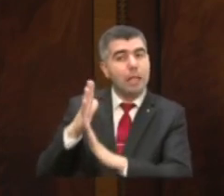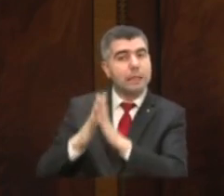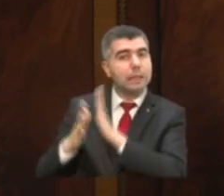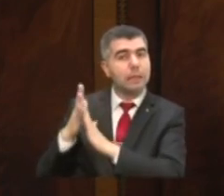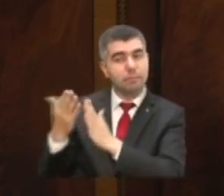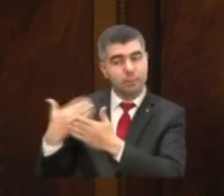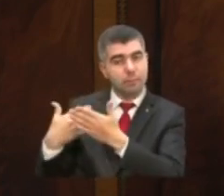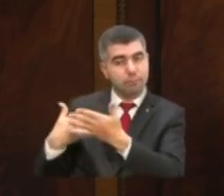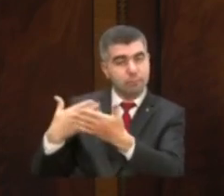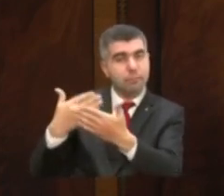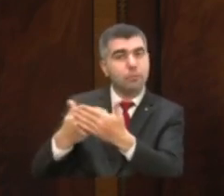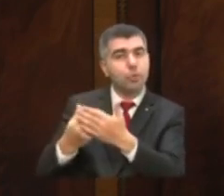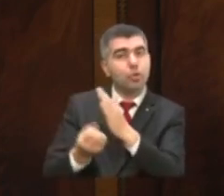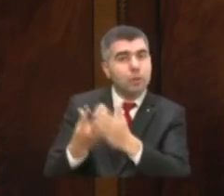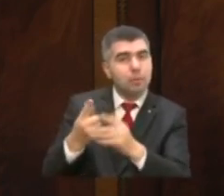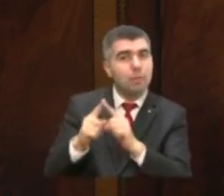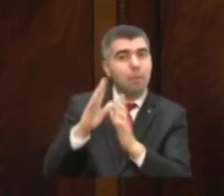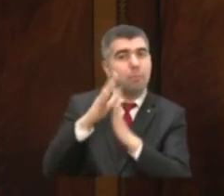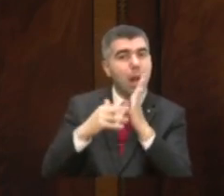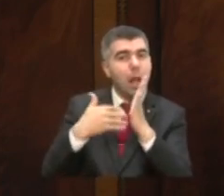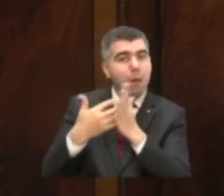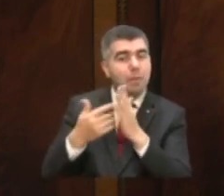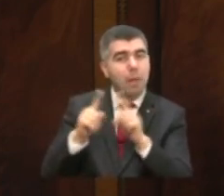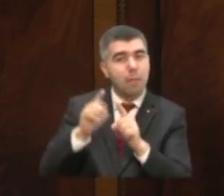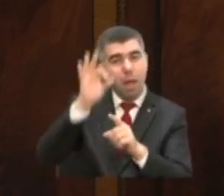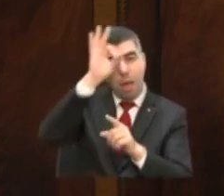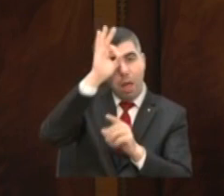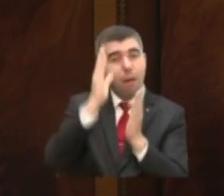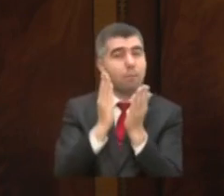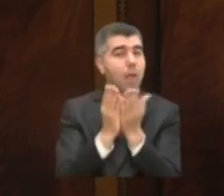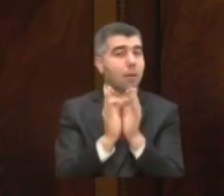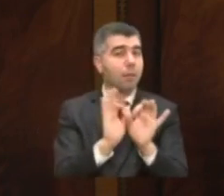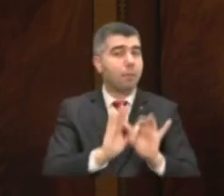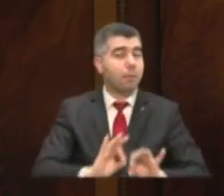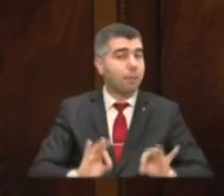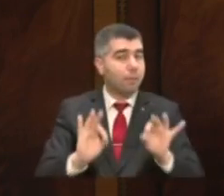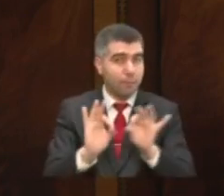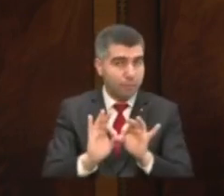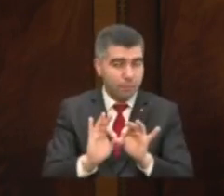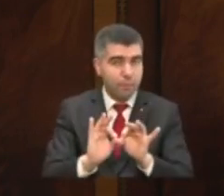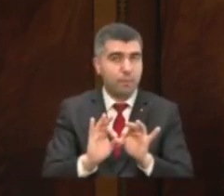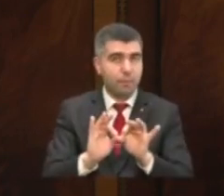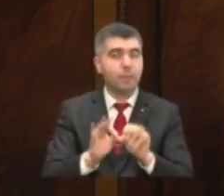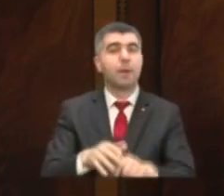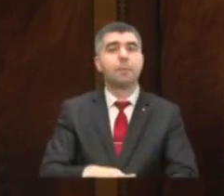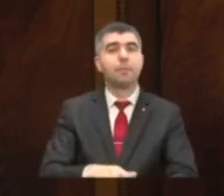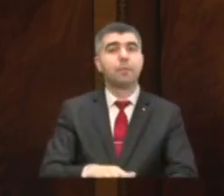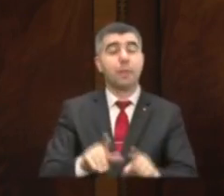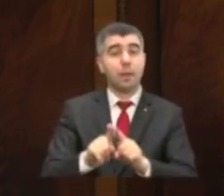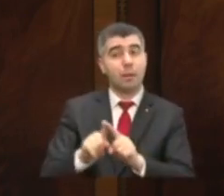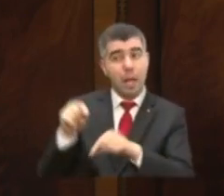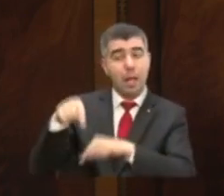وذلك لإنجاز مثلا برامج محو الأمية. دابا برامج محو الأمية منذ إنشاء الوكالة الوطنية لمحو الأمية، هناك